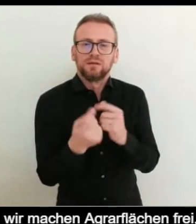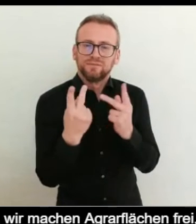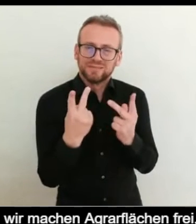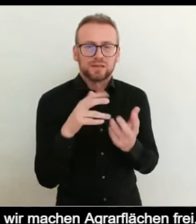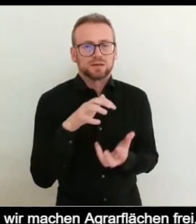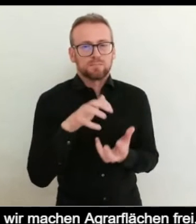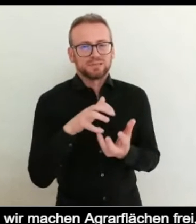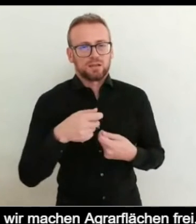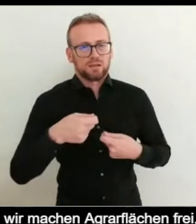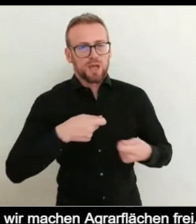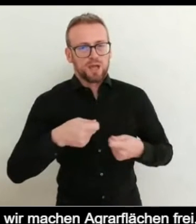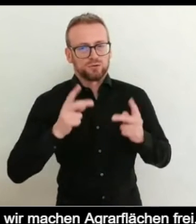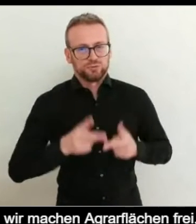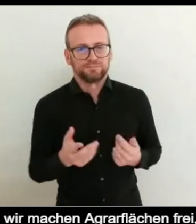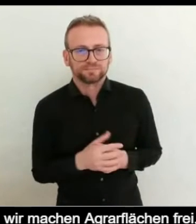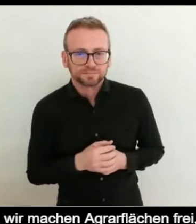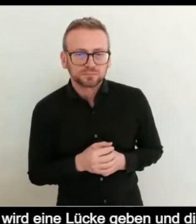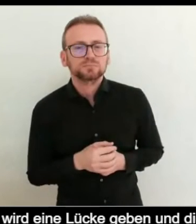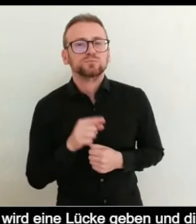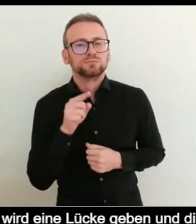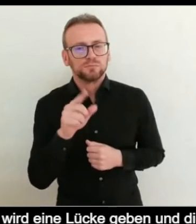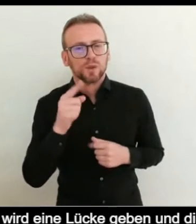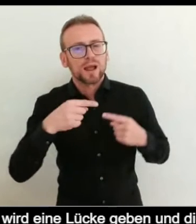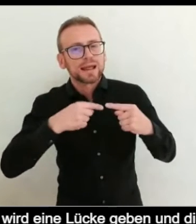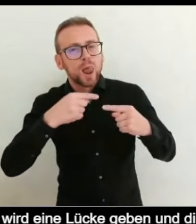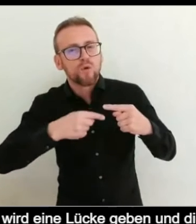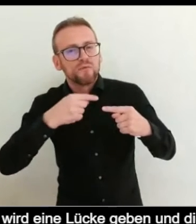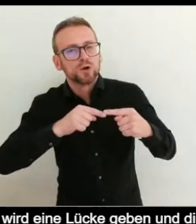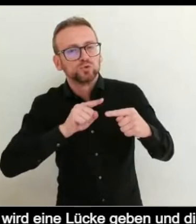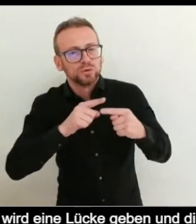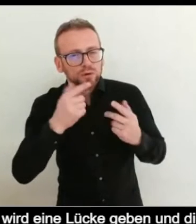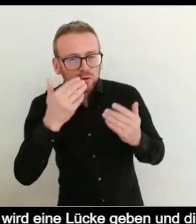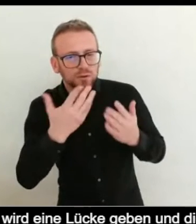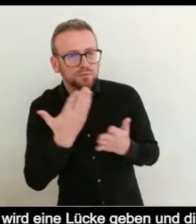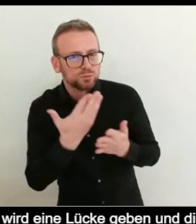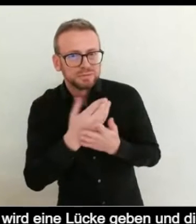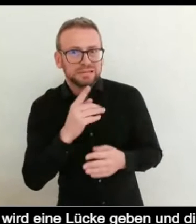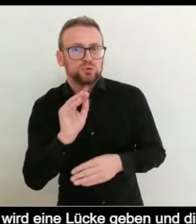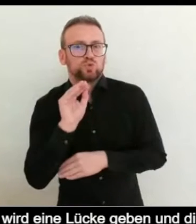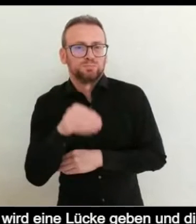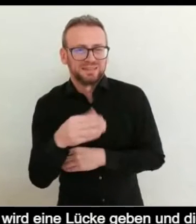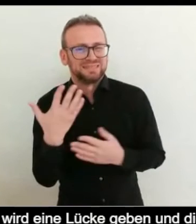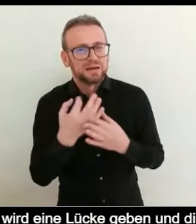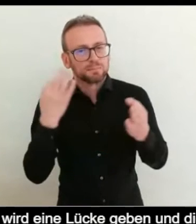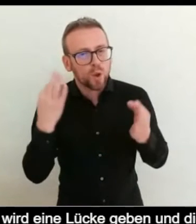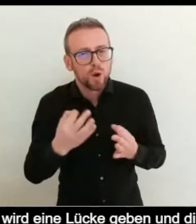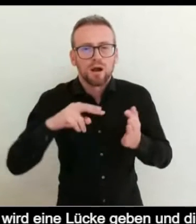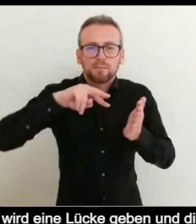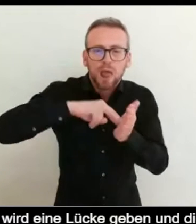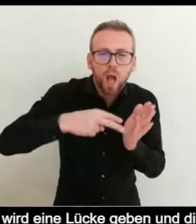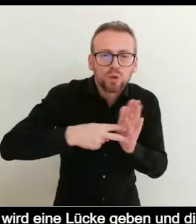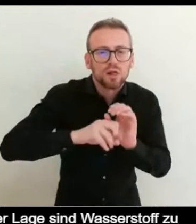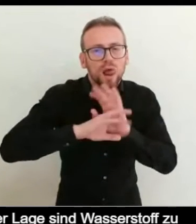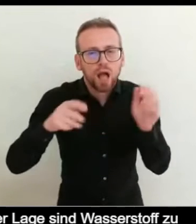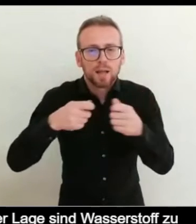Jahrzehnten in den eher ländlich geprägten Regionen stattgefunden. Da sind die Hidden Champions, das ist ein starker Mittelstand. Und wir brauchen